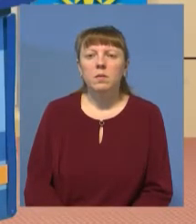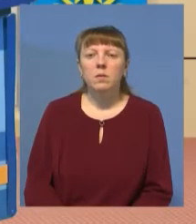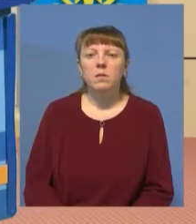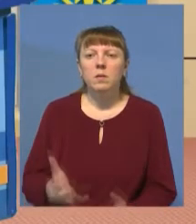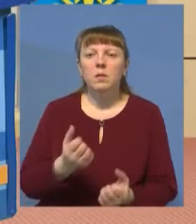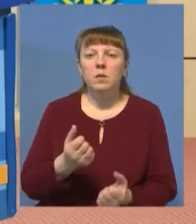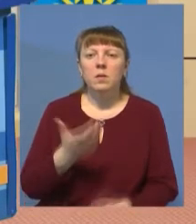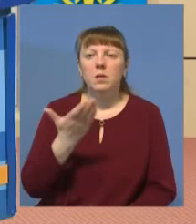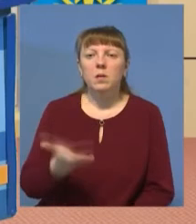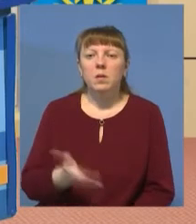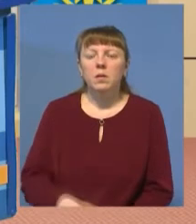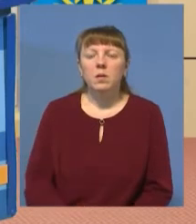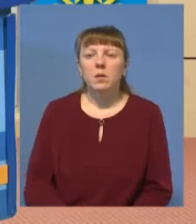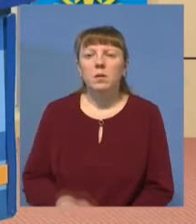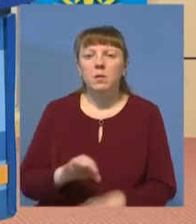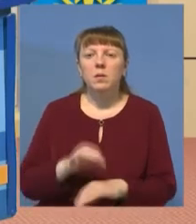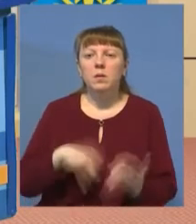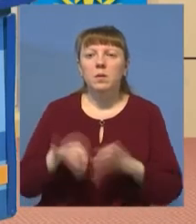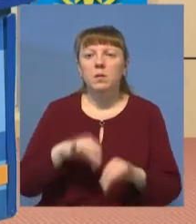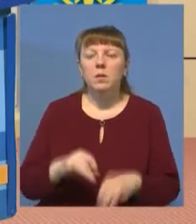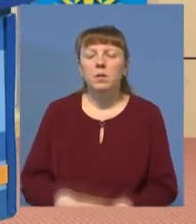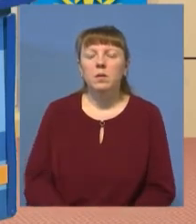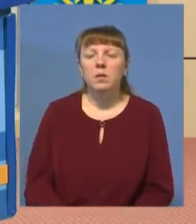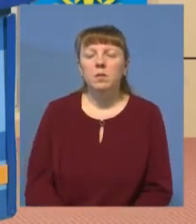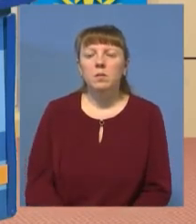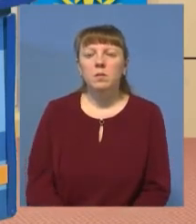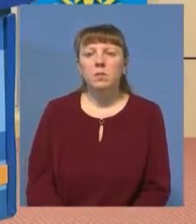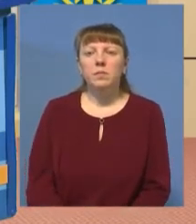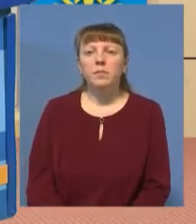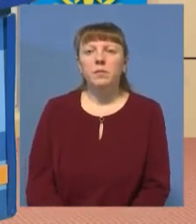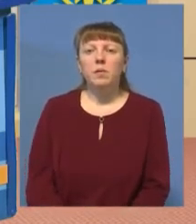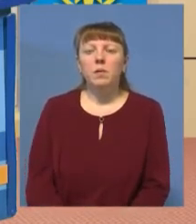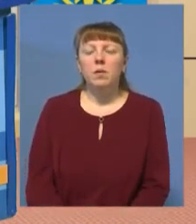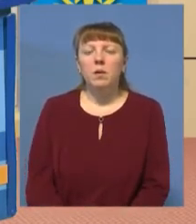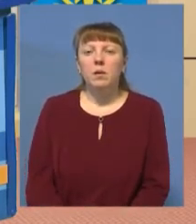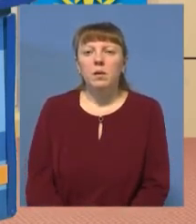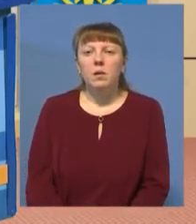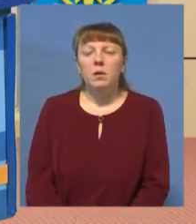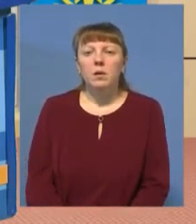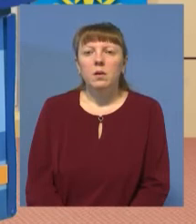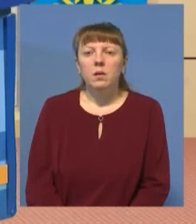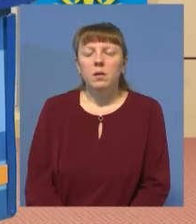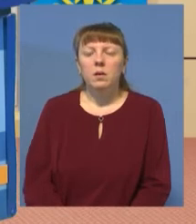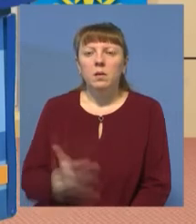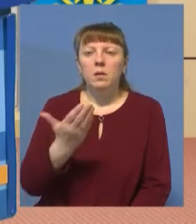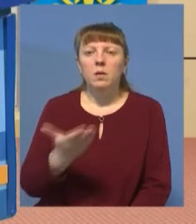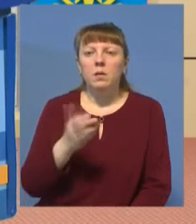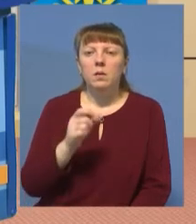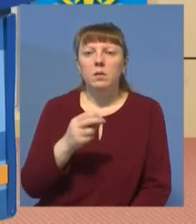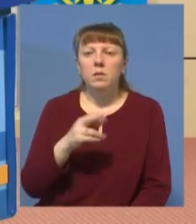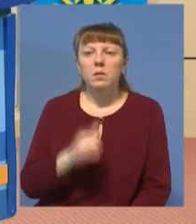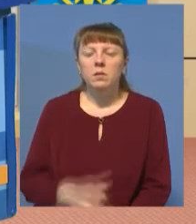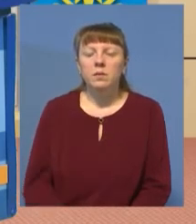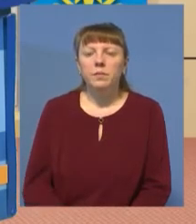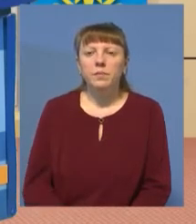принимают все эти обращения, проводят беседы, прежде чем все-таки поставить какую-то точку, поскольку у них также имеются